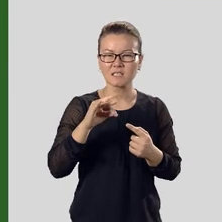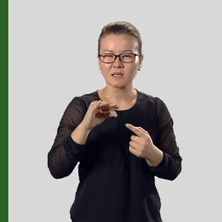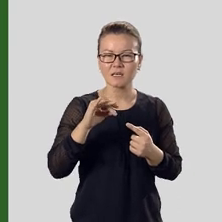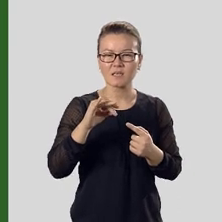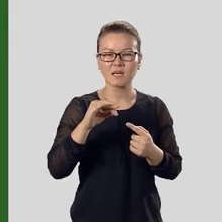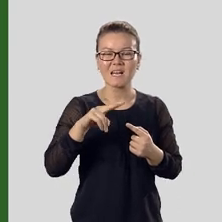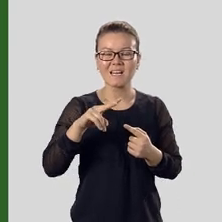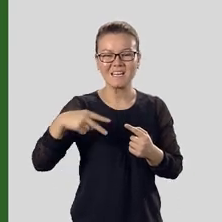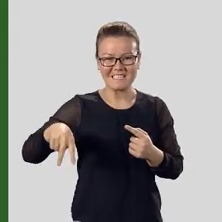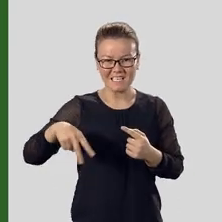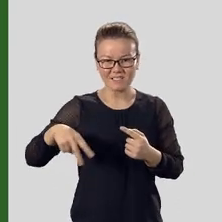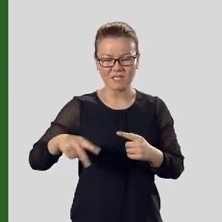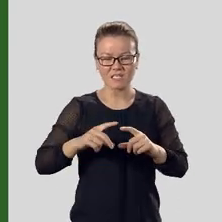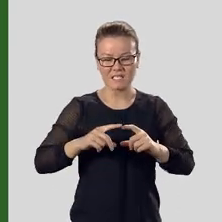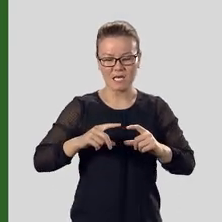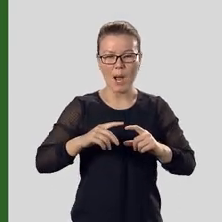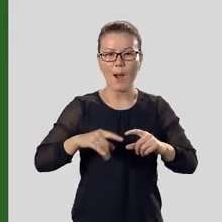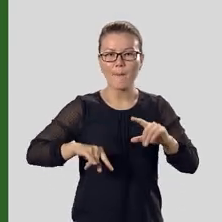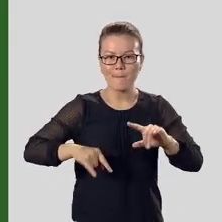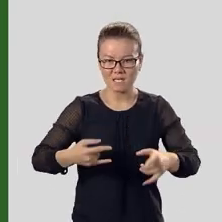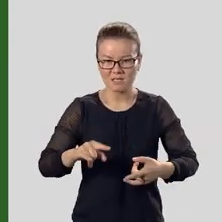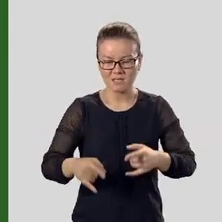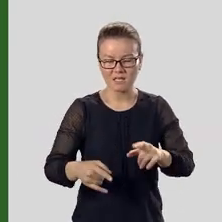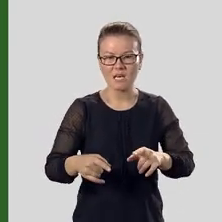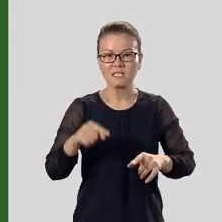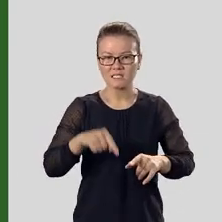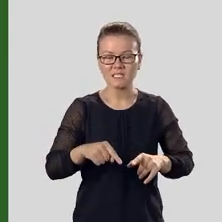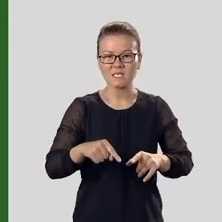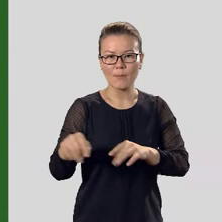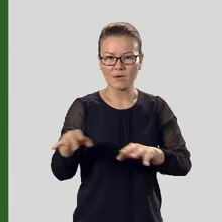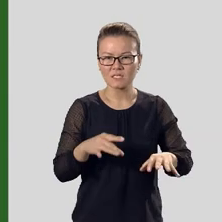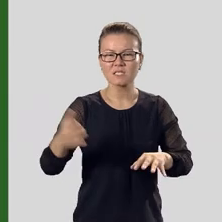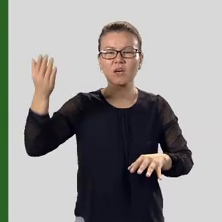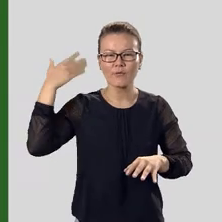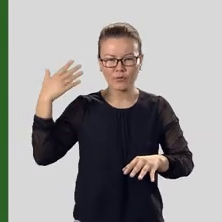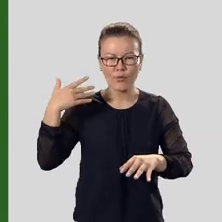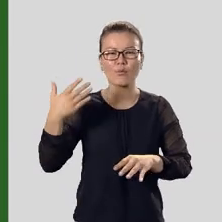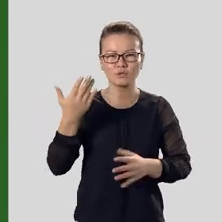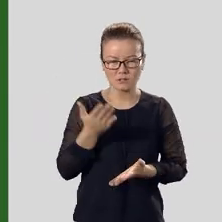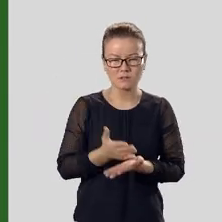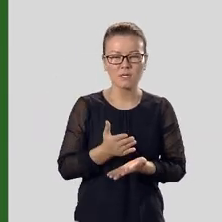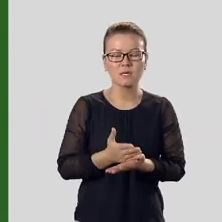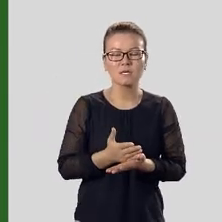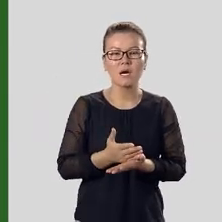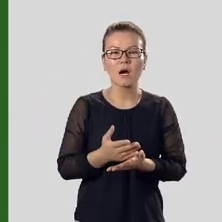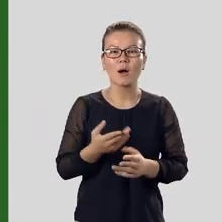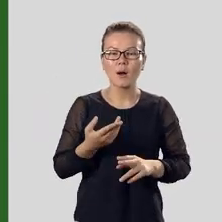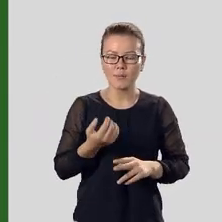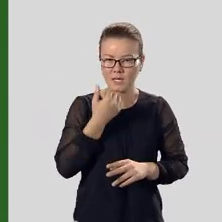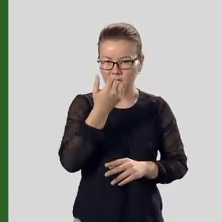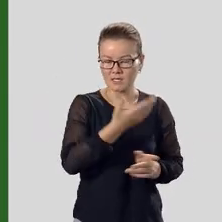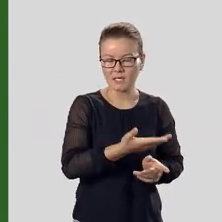индо-австралийской литосферных плит. Здесь процесс идет очень давно, благодаря чему